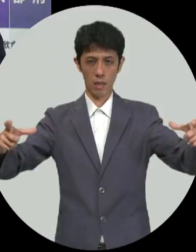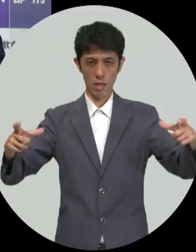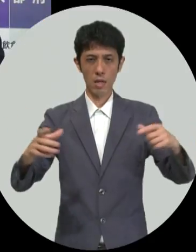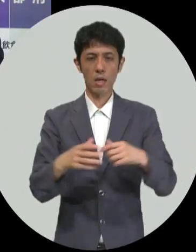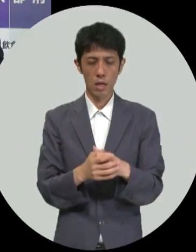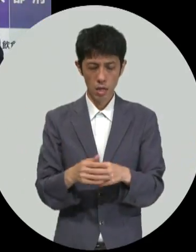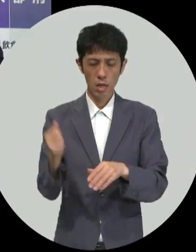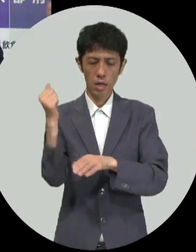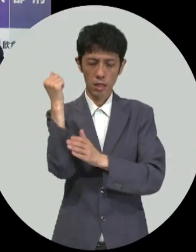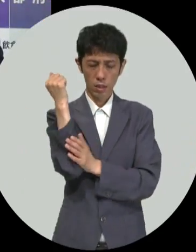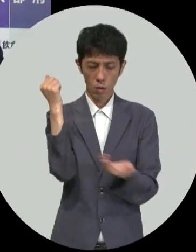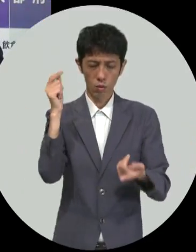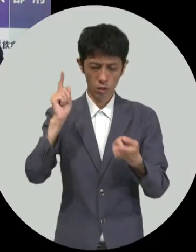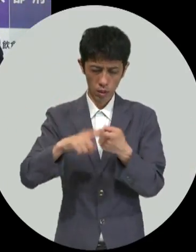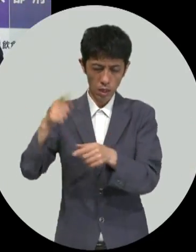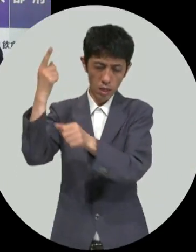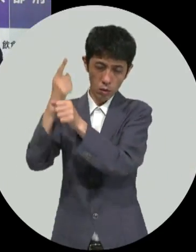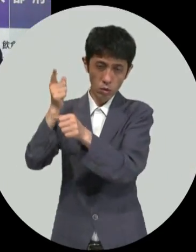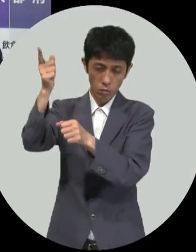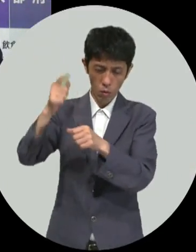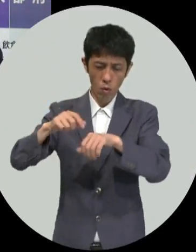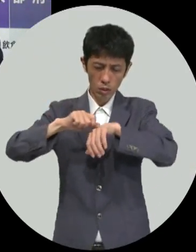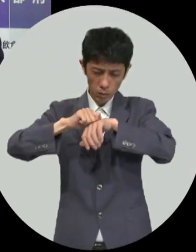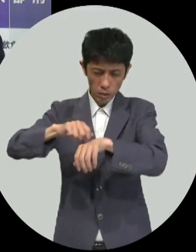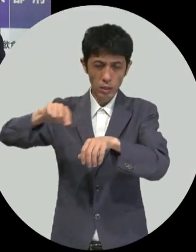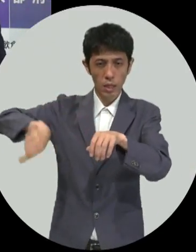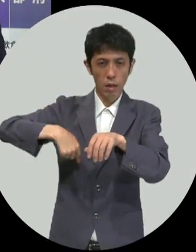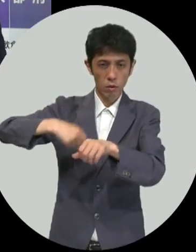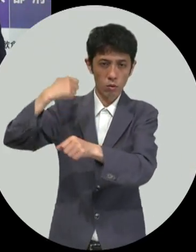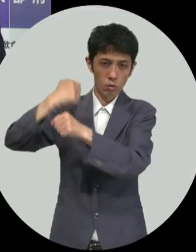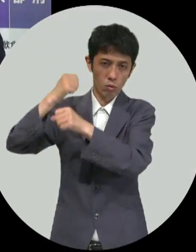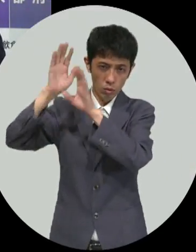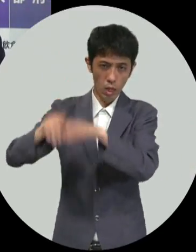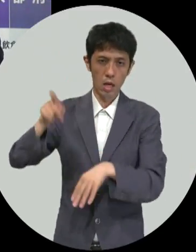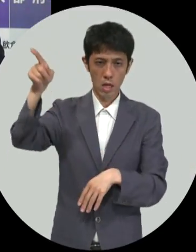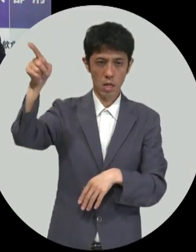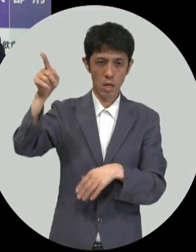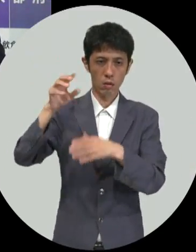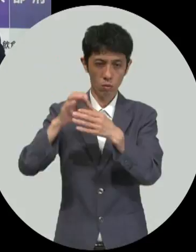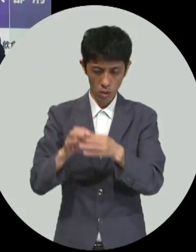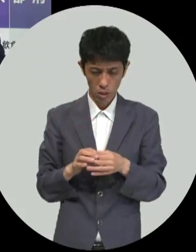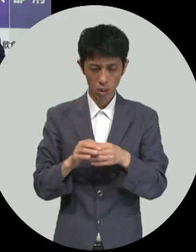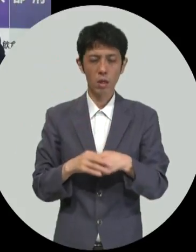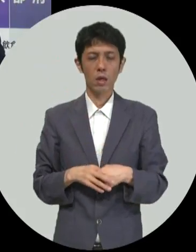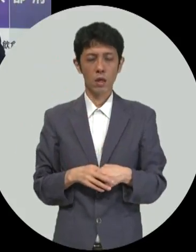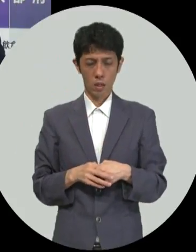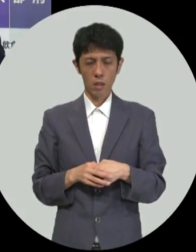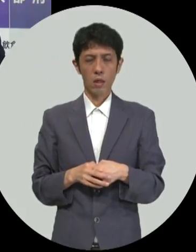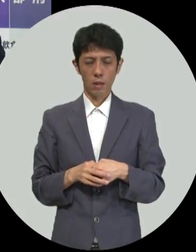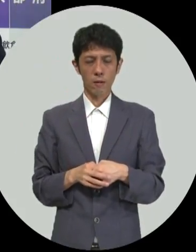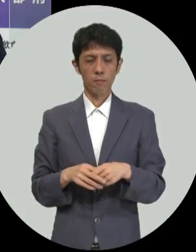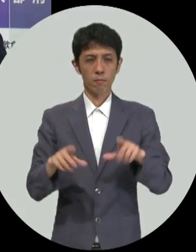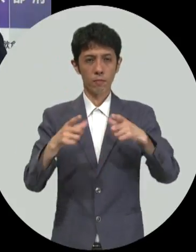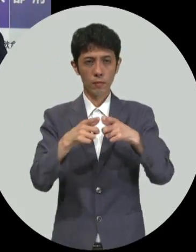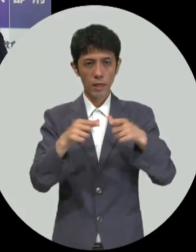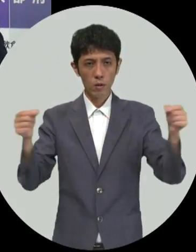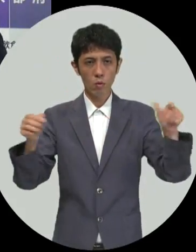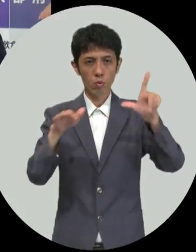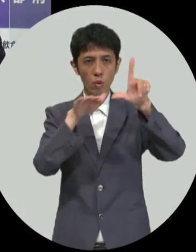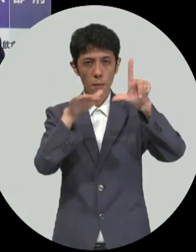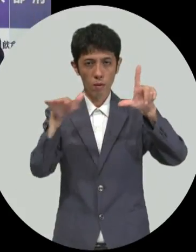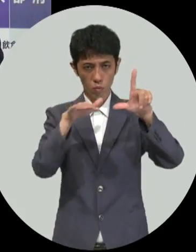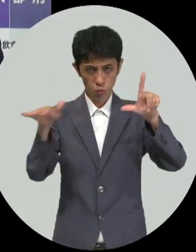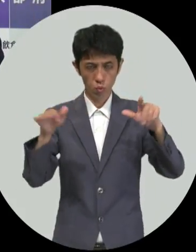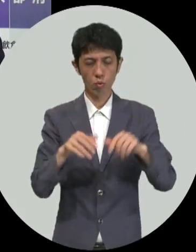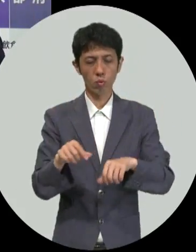で相当厳しい内容の枠組みを作ってきたということについては、やはりここで、全国レベル特